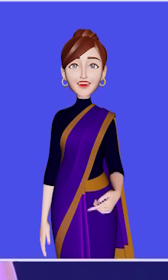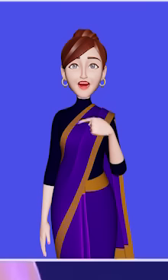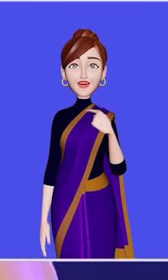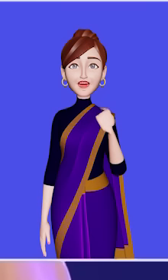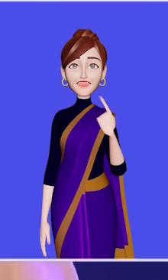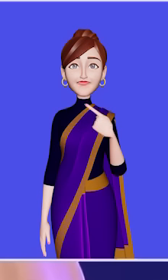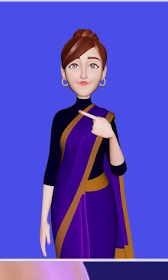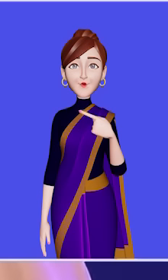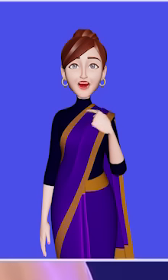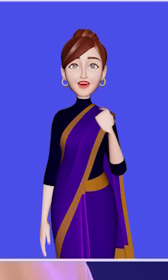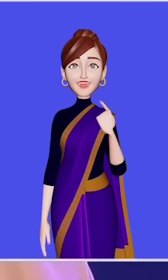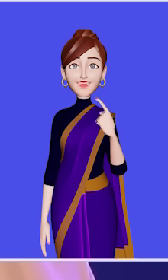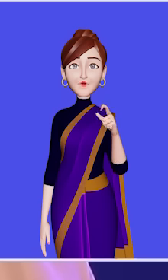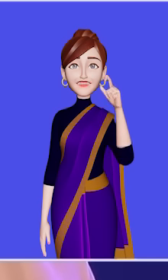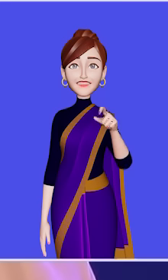delegates,